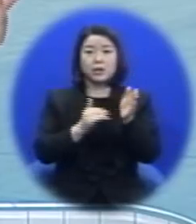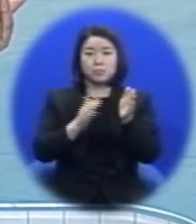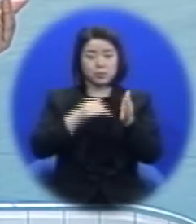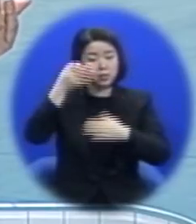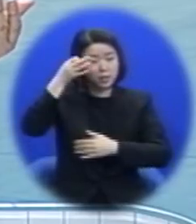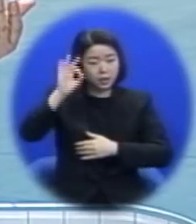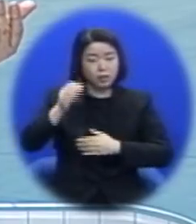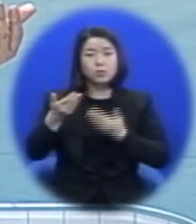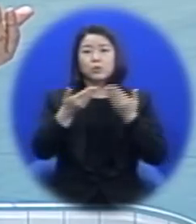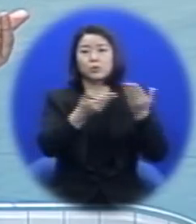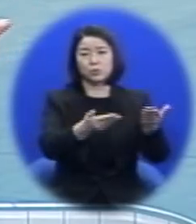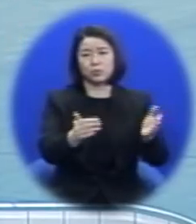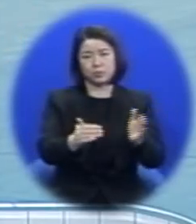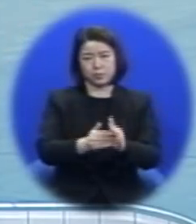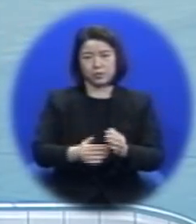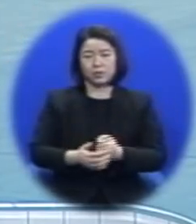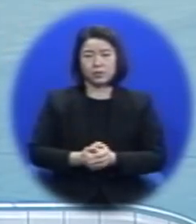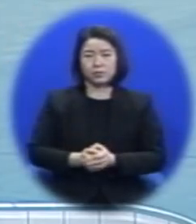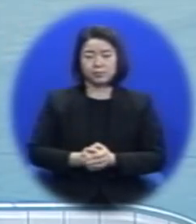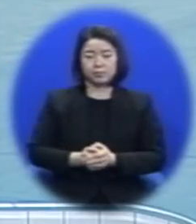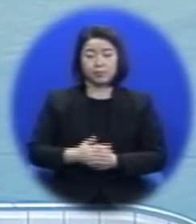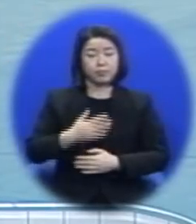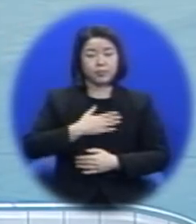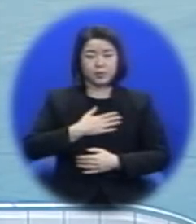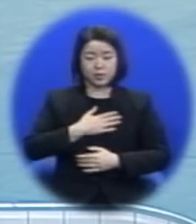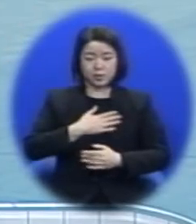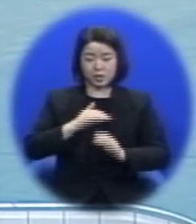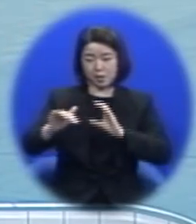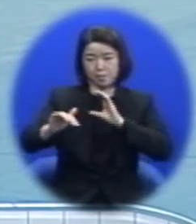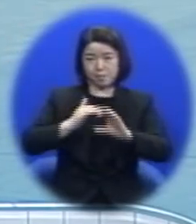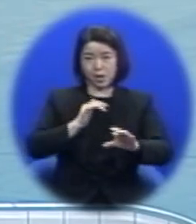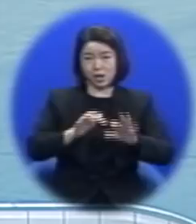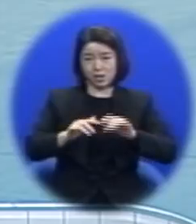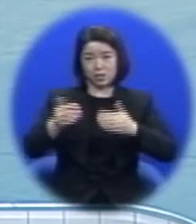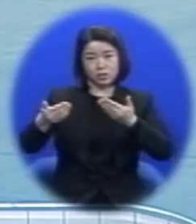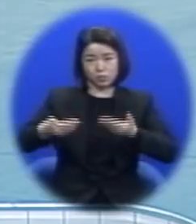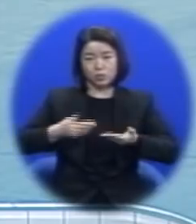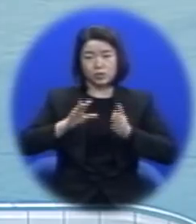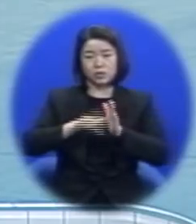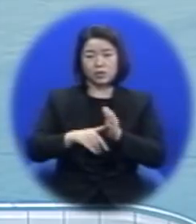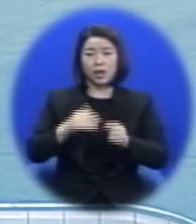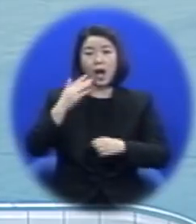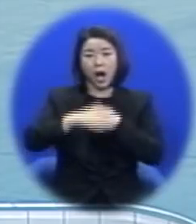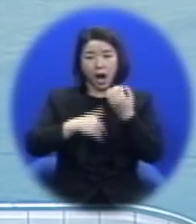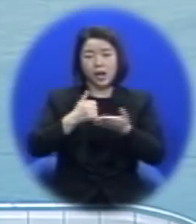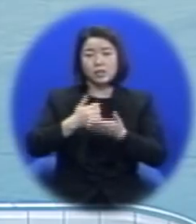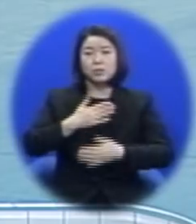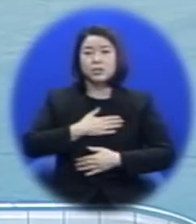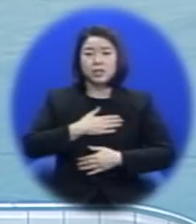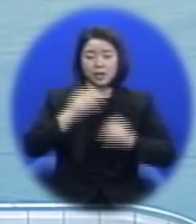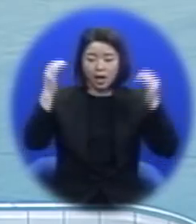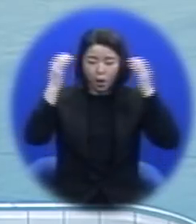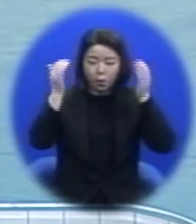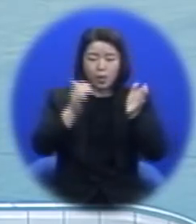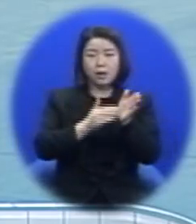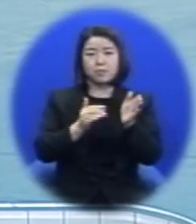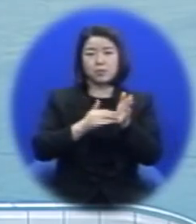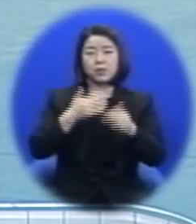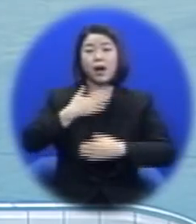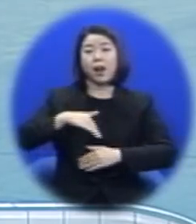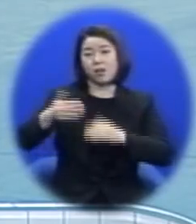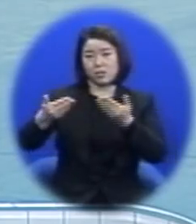깨우쳐 주셨다는 거예요. 저에게 메일을 보내시면서 목사님, 하나님께서 저에게 고난의 비밀을